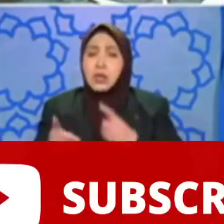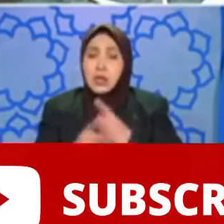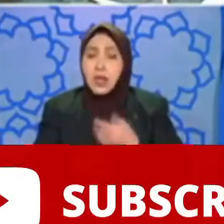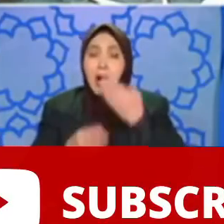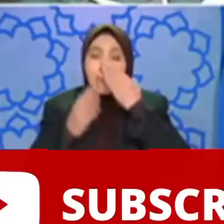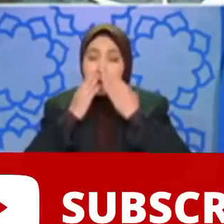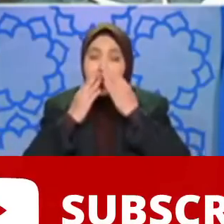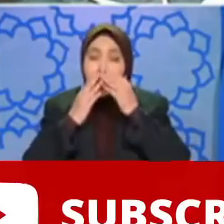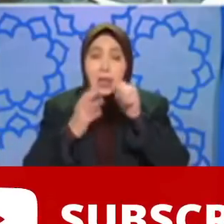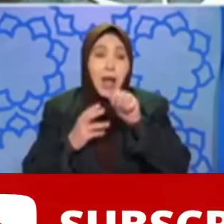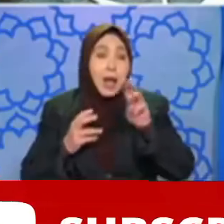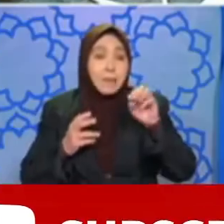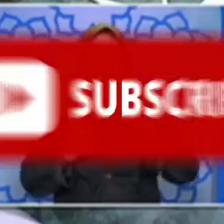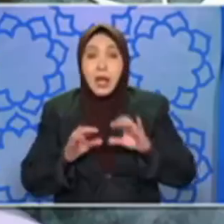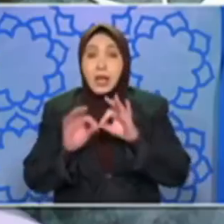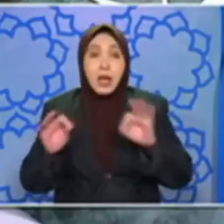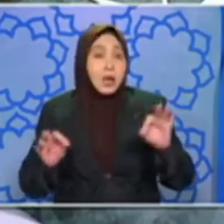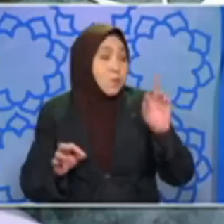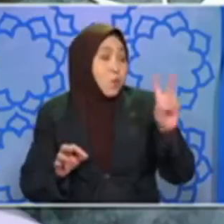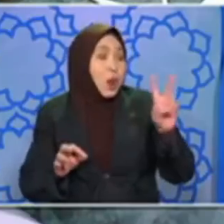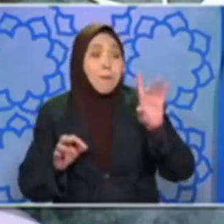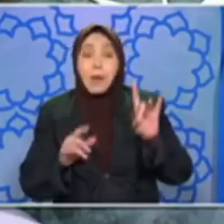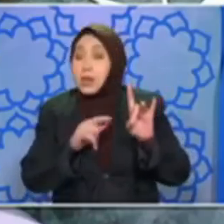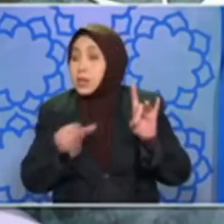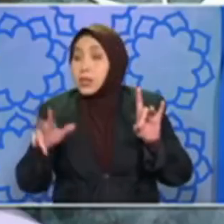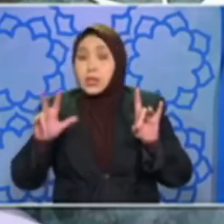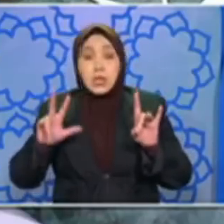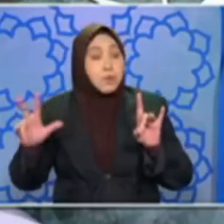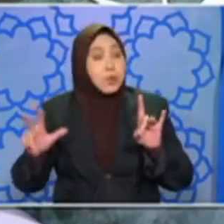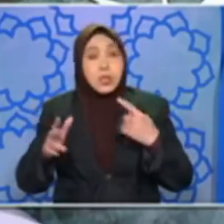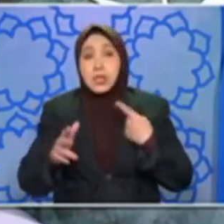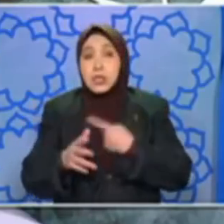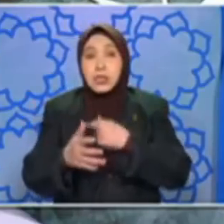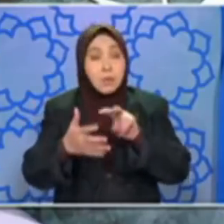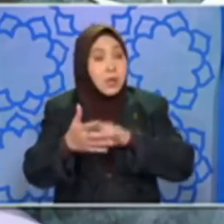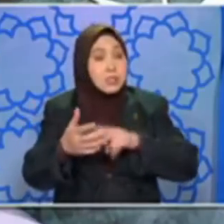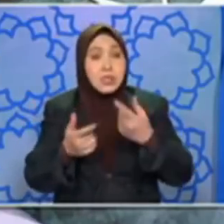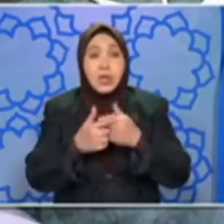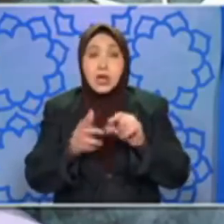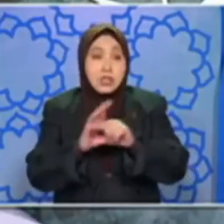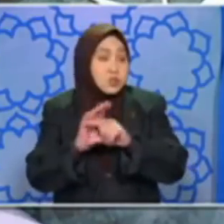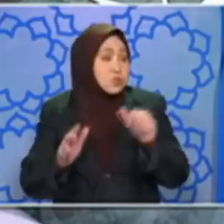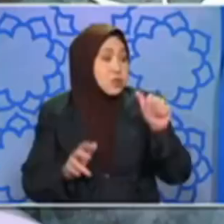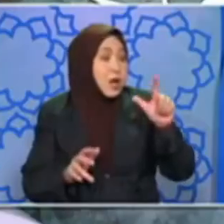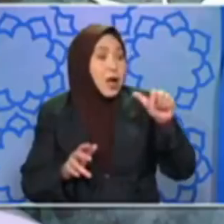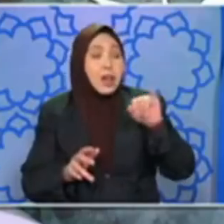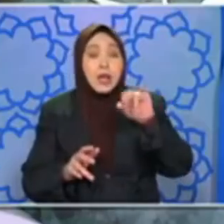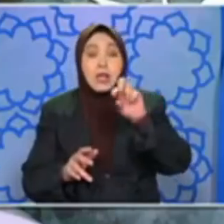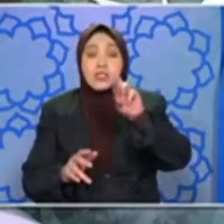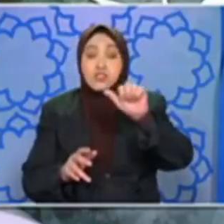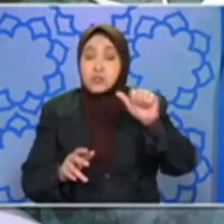hingga 33. Kita baca daripada surah Al-Isra, muka surat yang